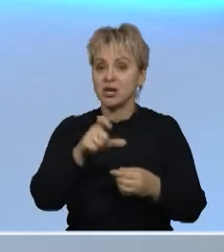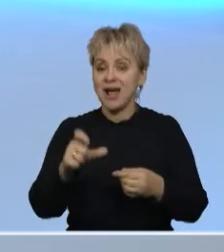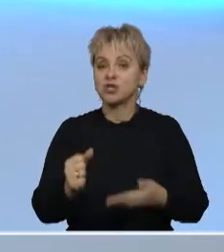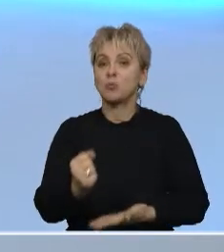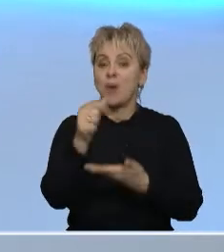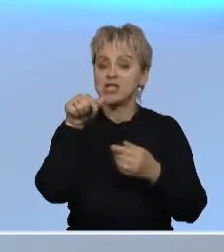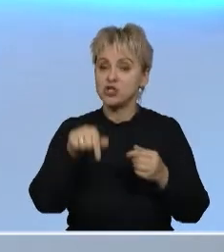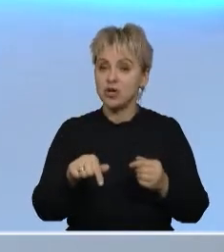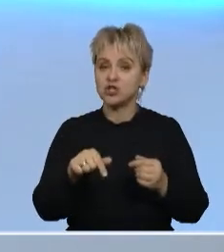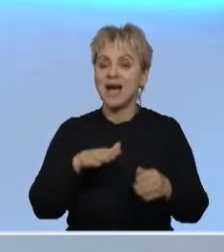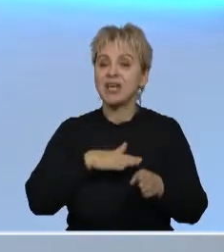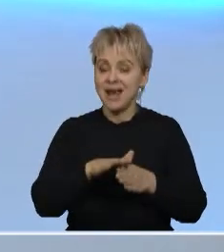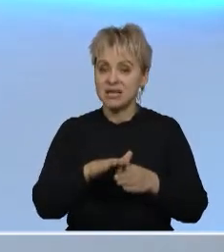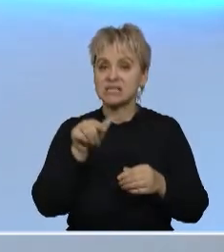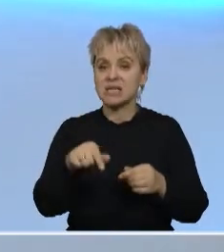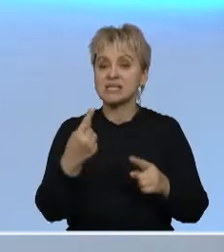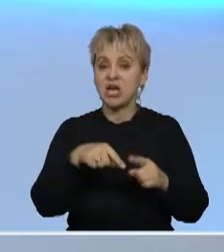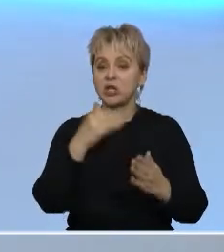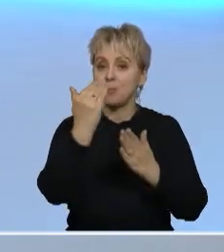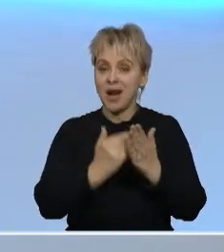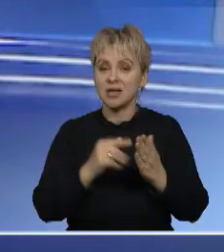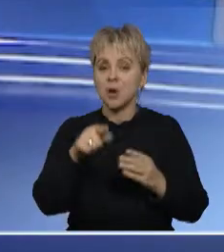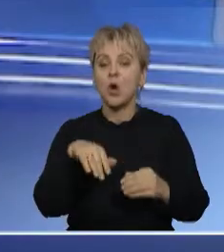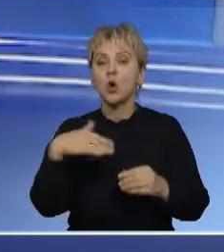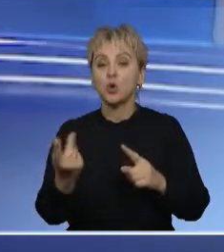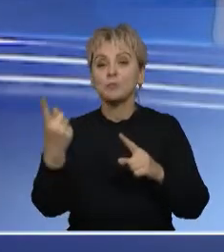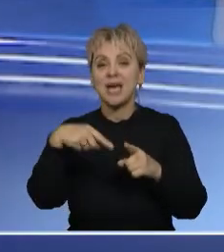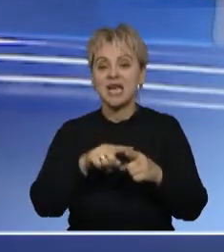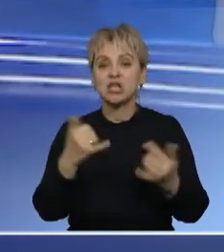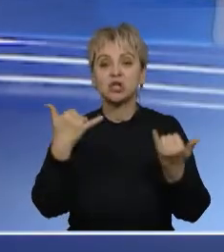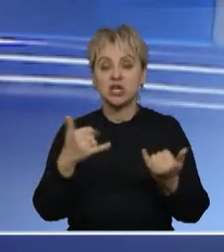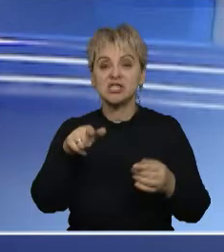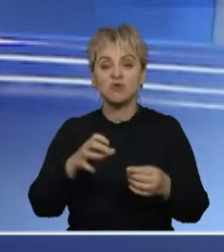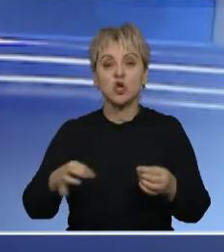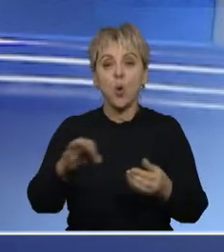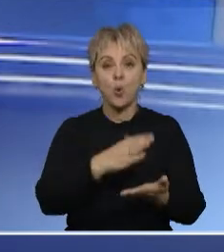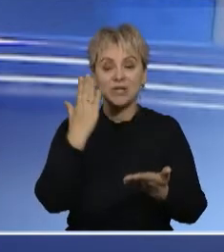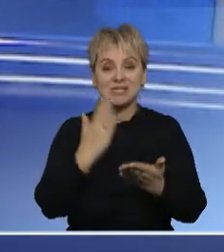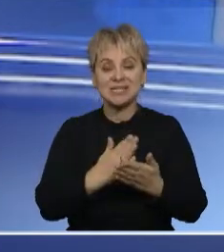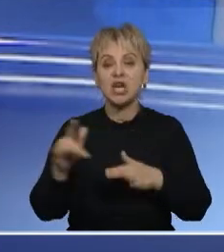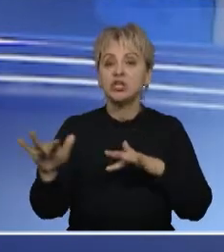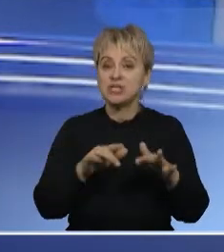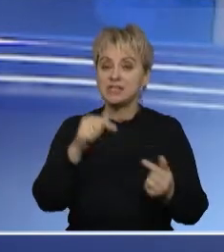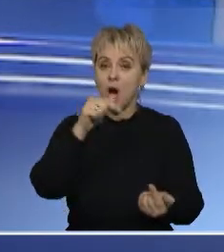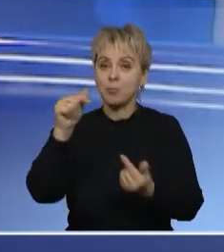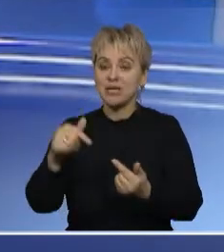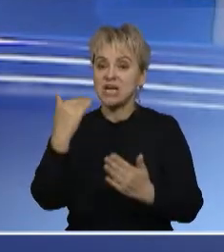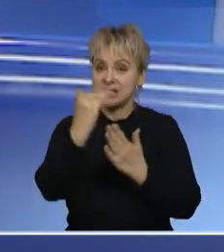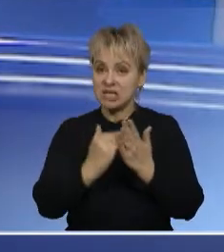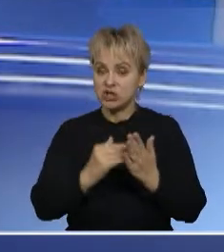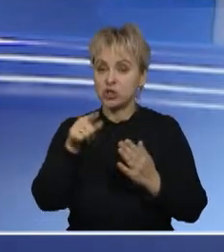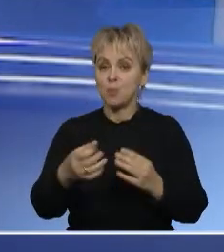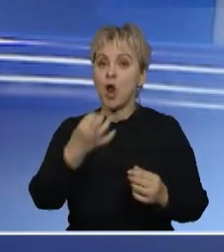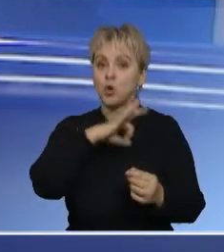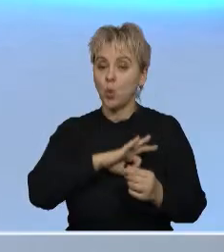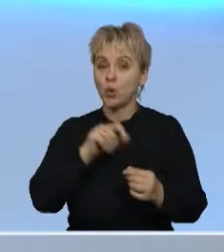поддержка реализации данной программы. Кроме этого, на сегодня в области действует определенная система